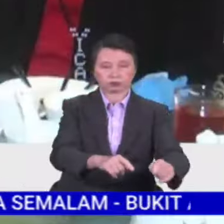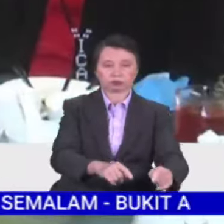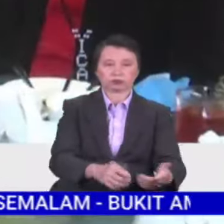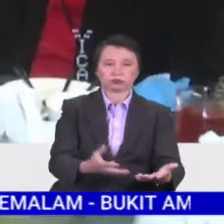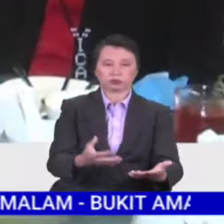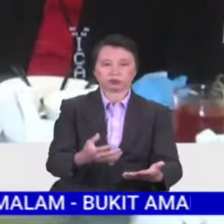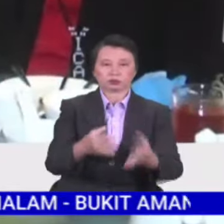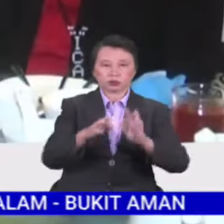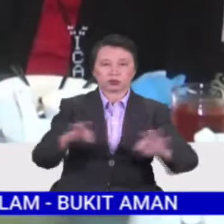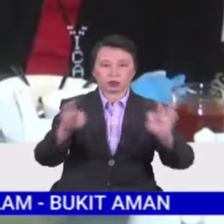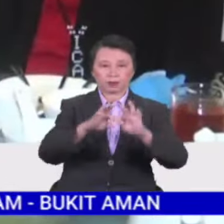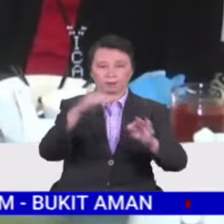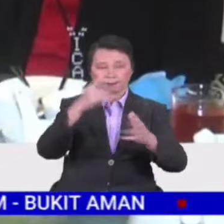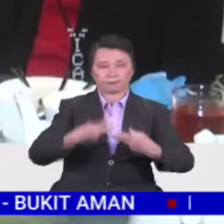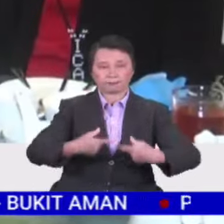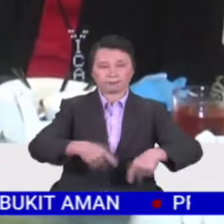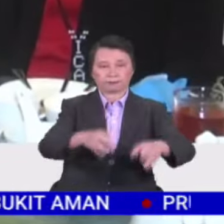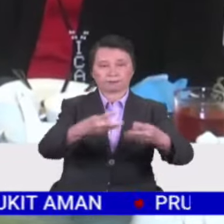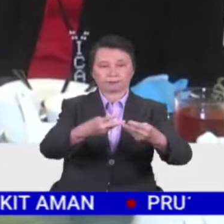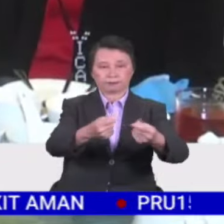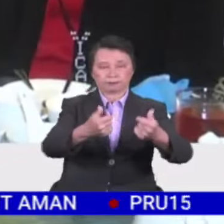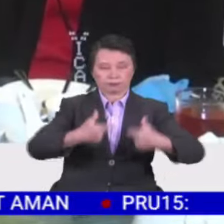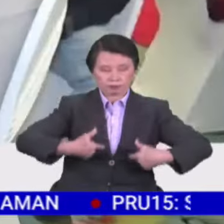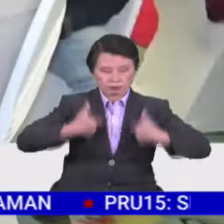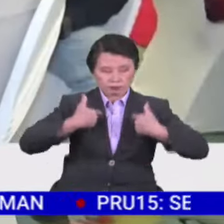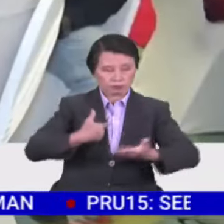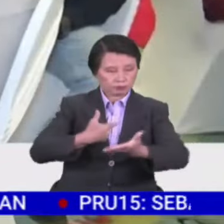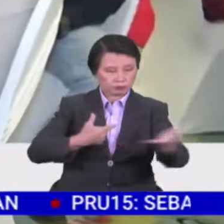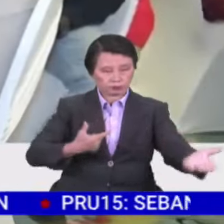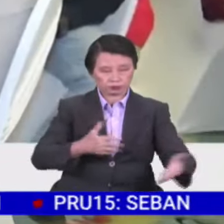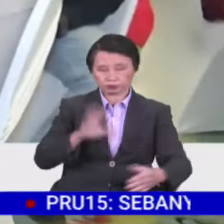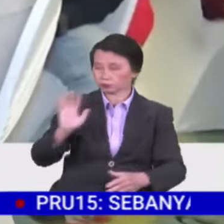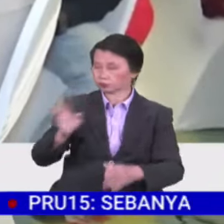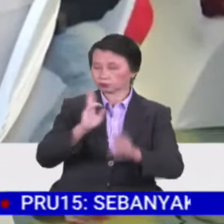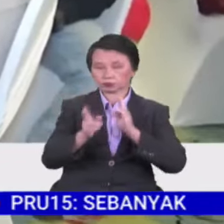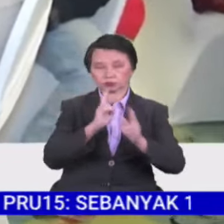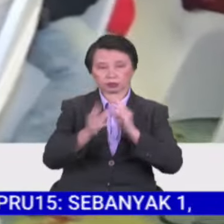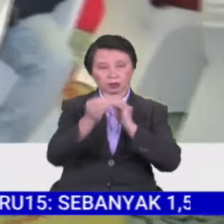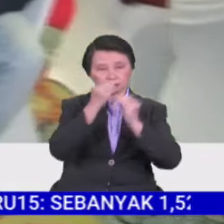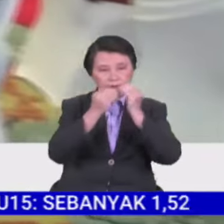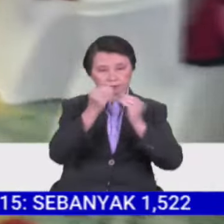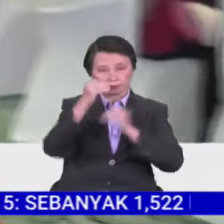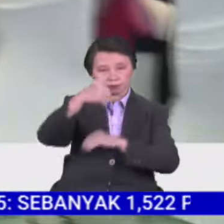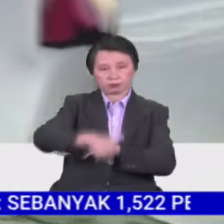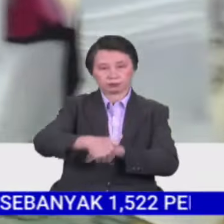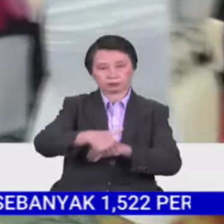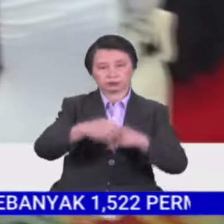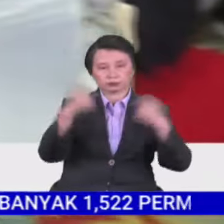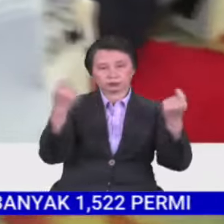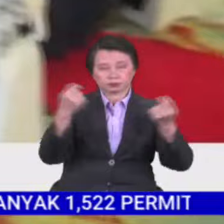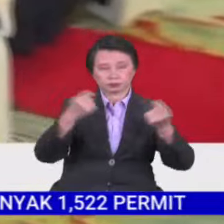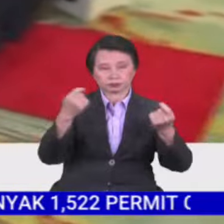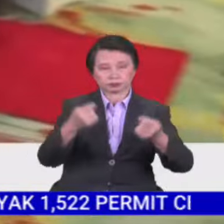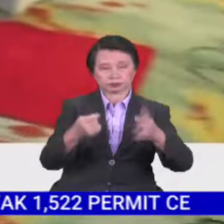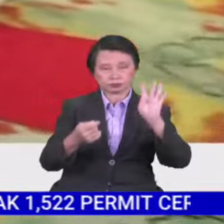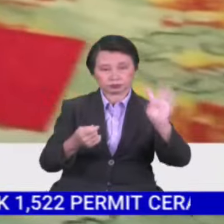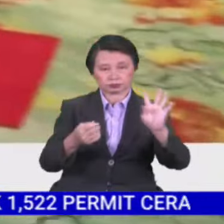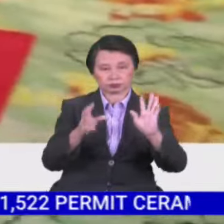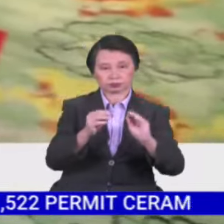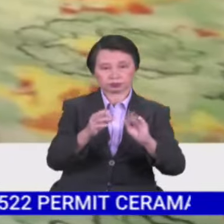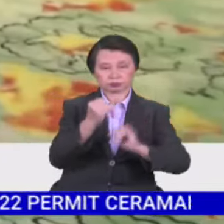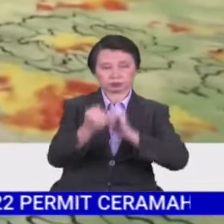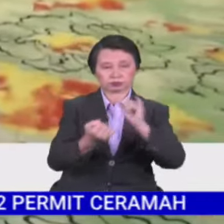landscape, penting untuk kelangsungan hidup mereka. Beliau berucap dalam majlis makan malam sempena perasmian 4th International Conference